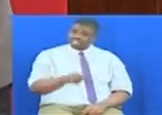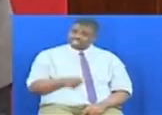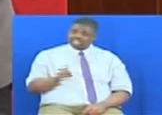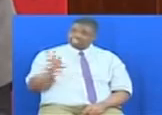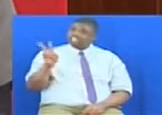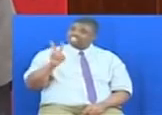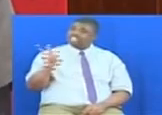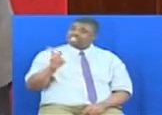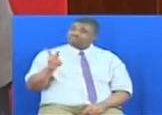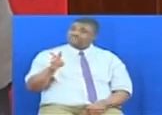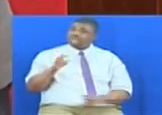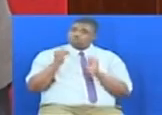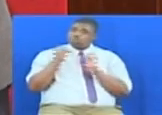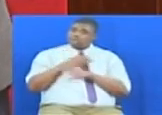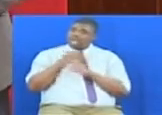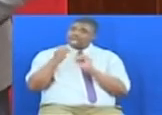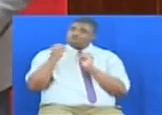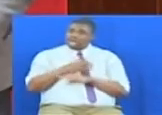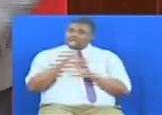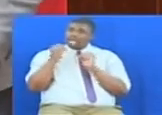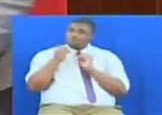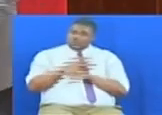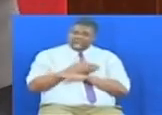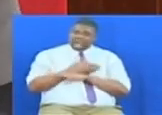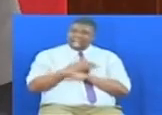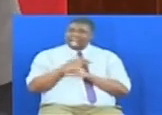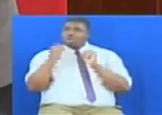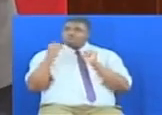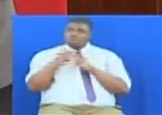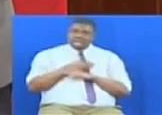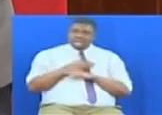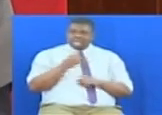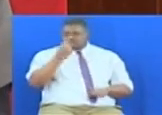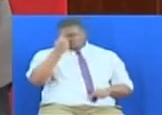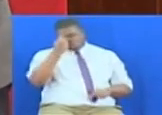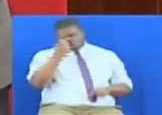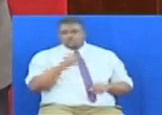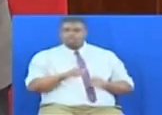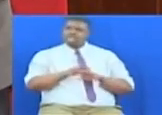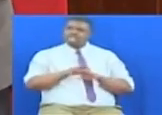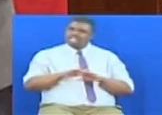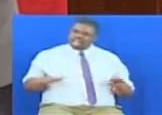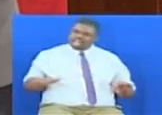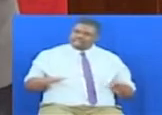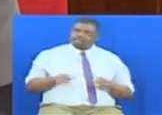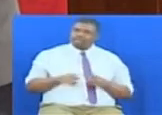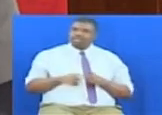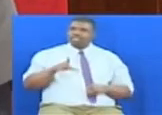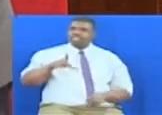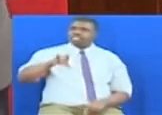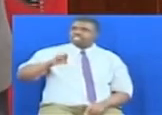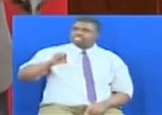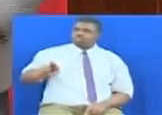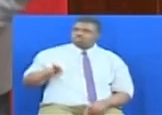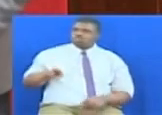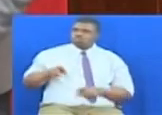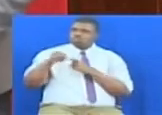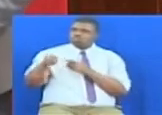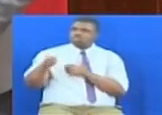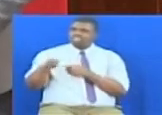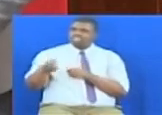Chadema imekuwa ikilalamika kwamba Dodoma tuko salama, Lisu kashumbuliwa.